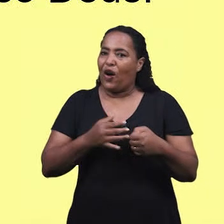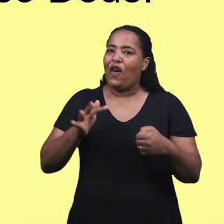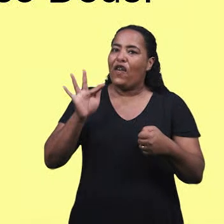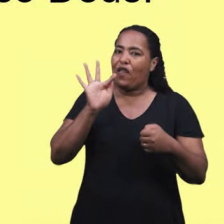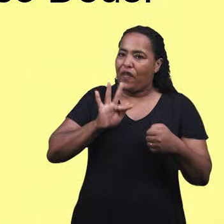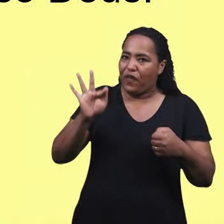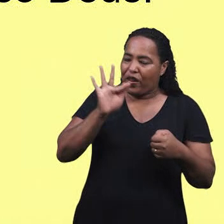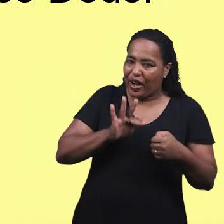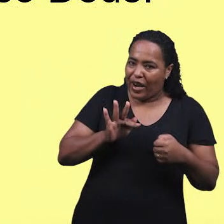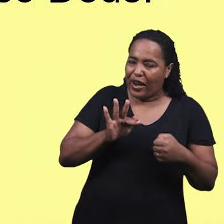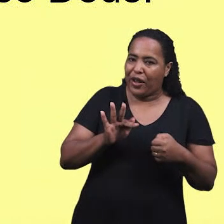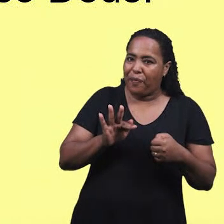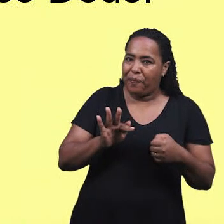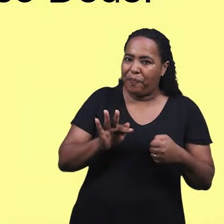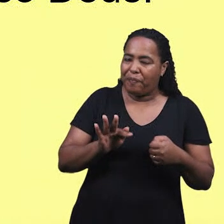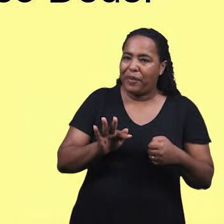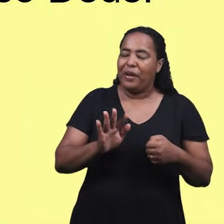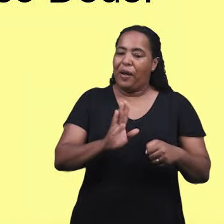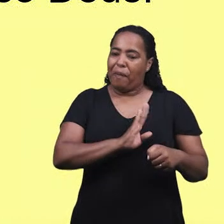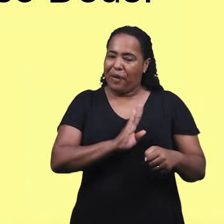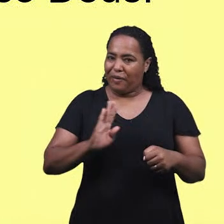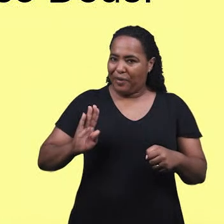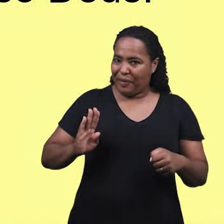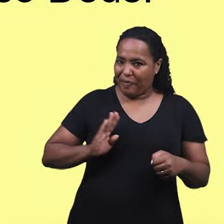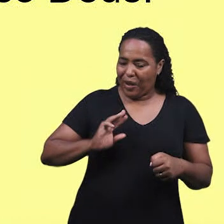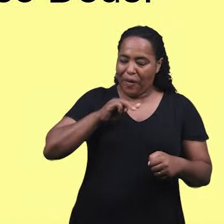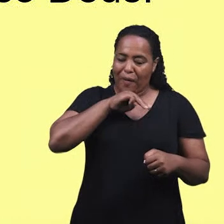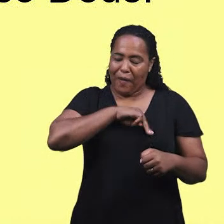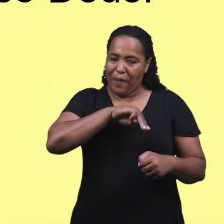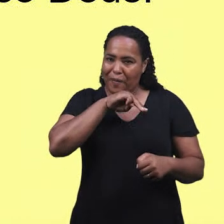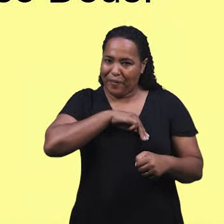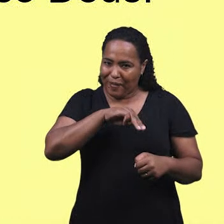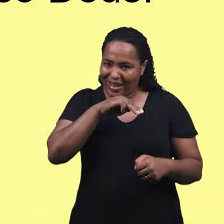Philippe, Bartholomé, Matthéus,